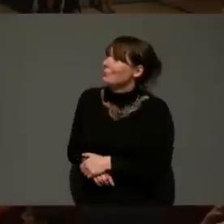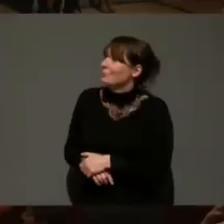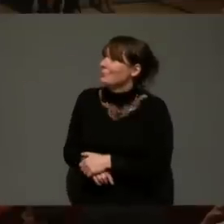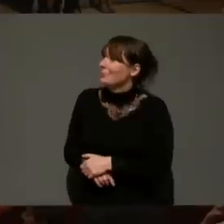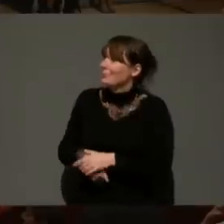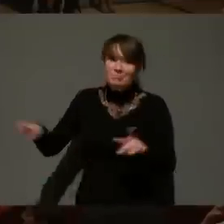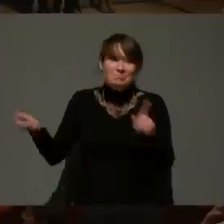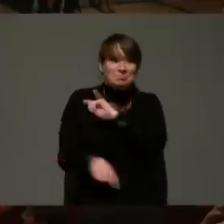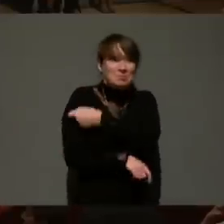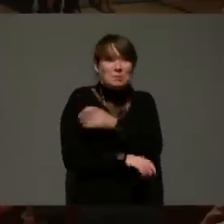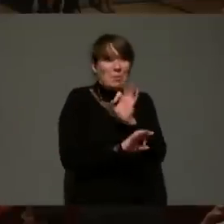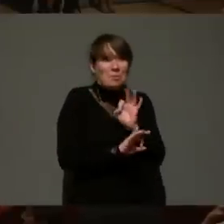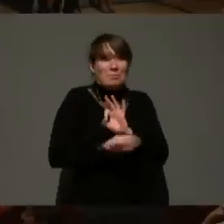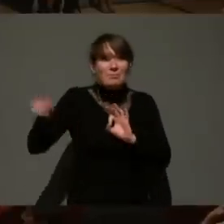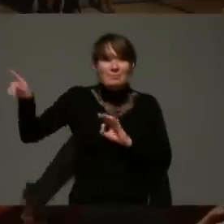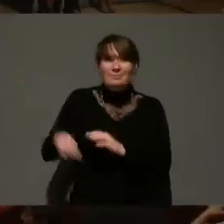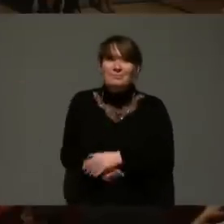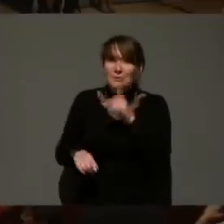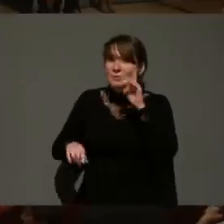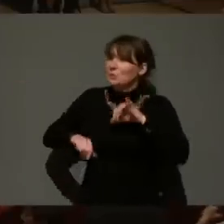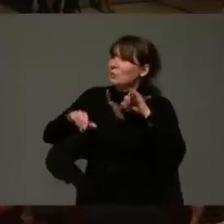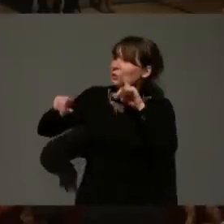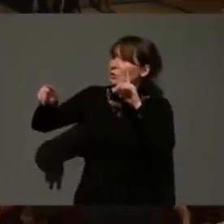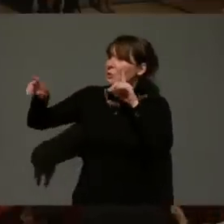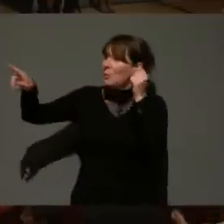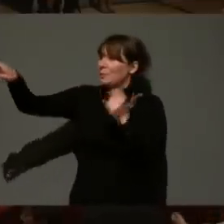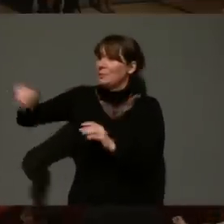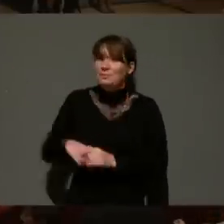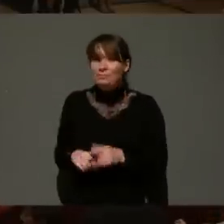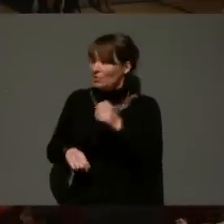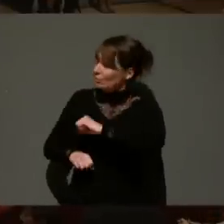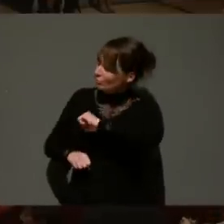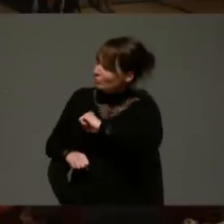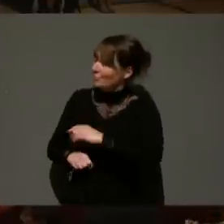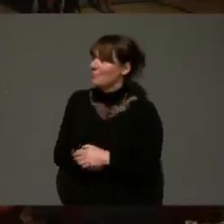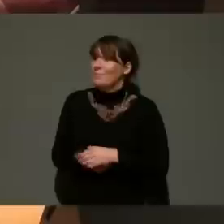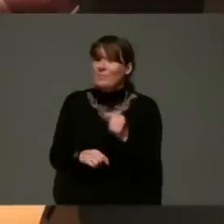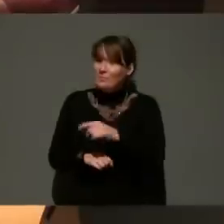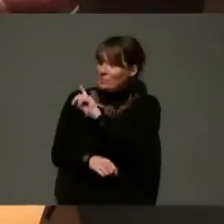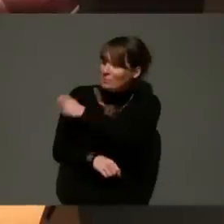Bah, pas de je ne fais pas de sport, non. Ah, il va falloir que tu t'y mettes, hein, t'as entendu.